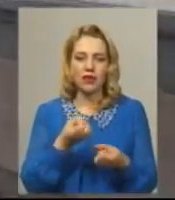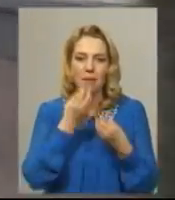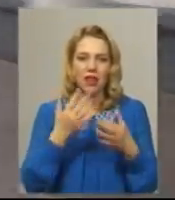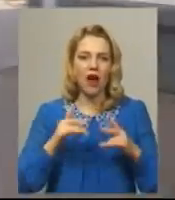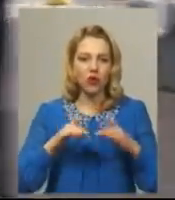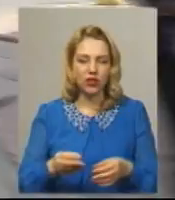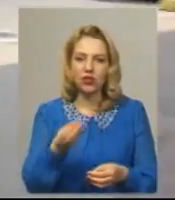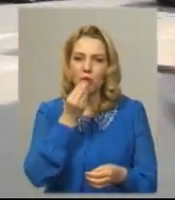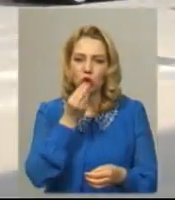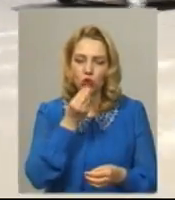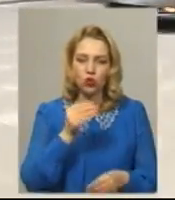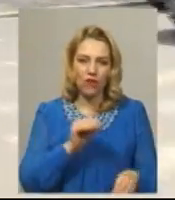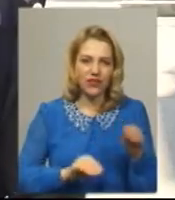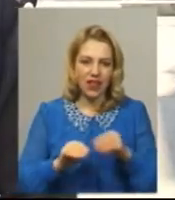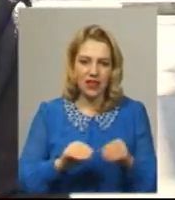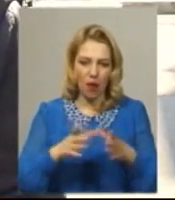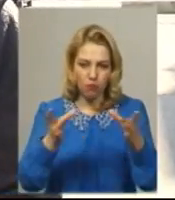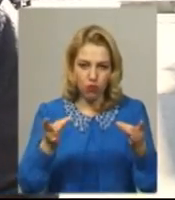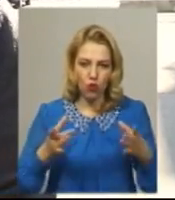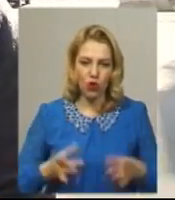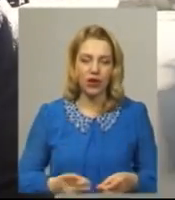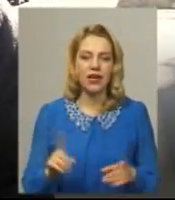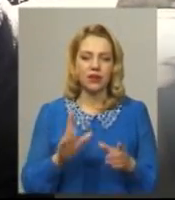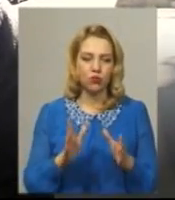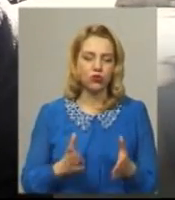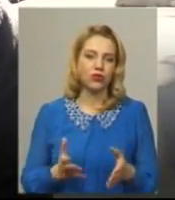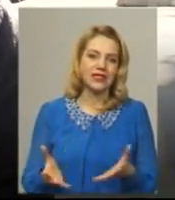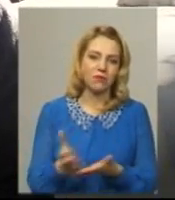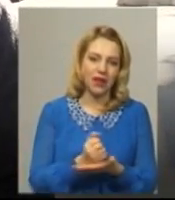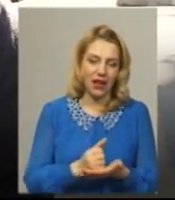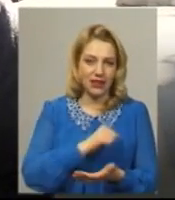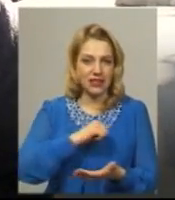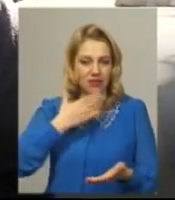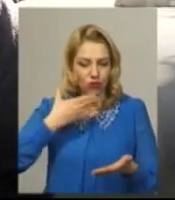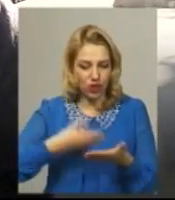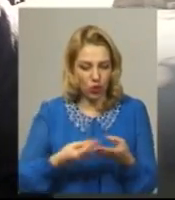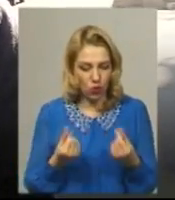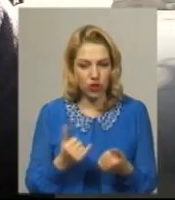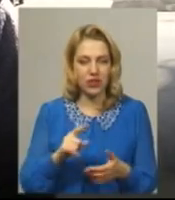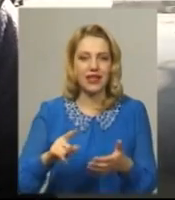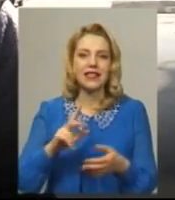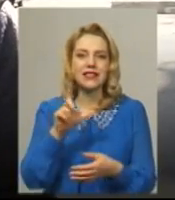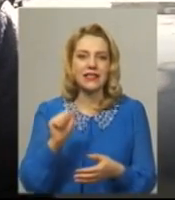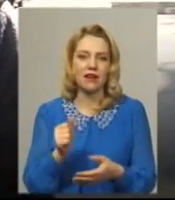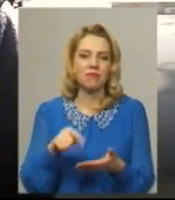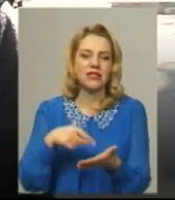самотужки та за допомогою міської ради. Будемо подальше ще